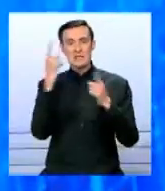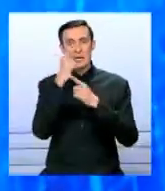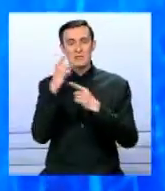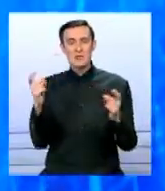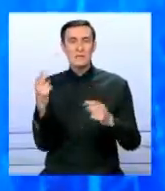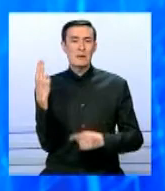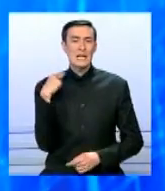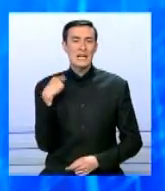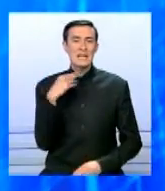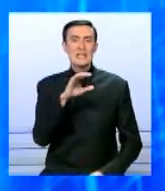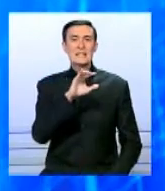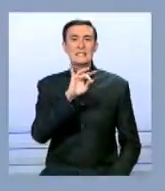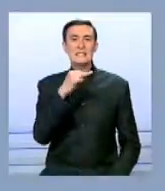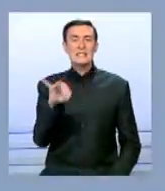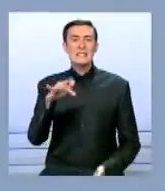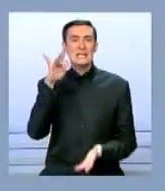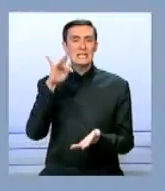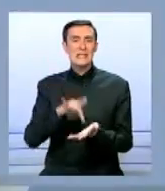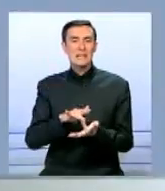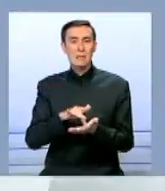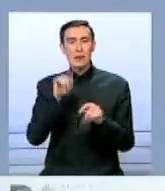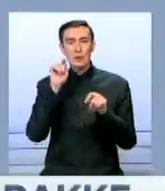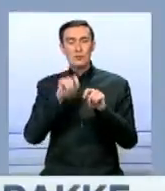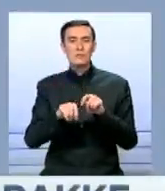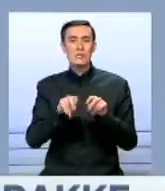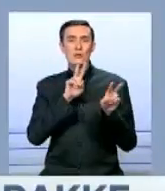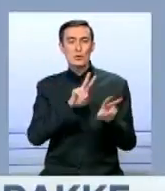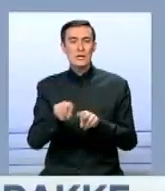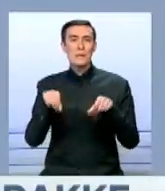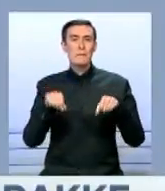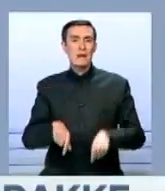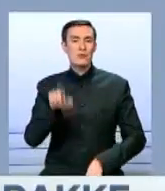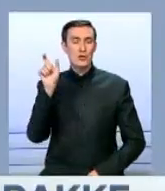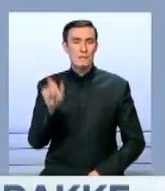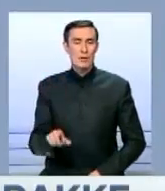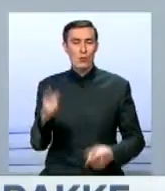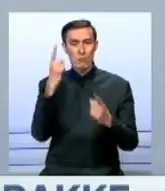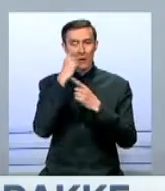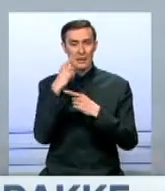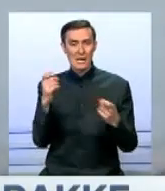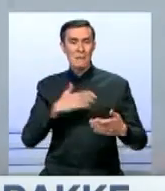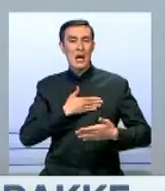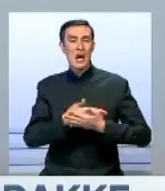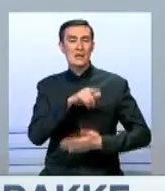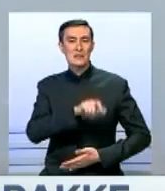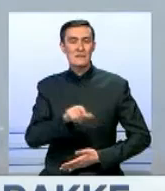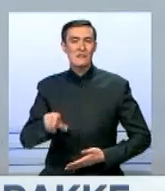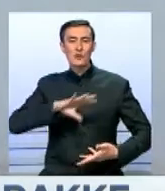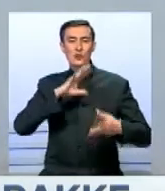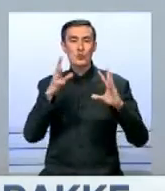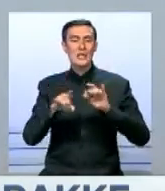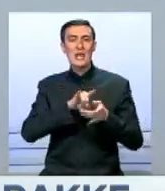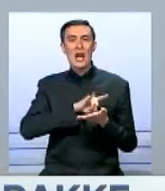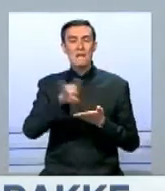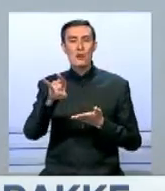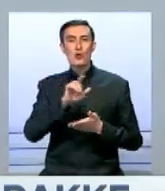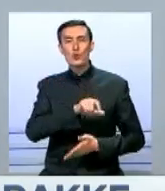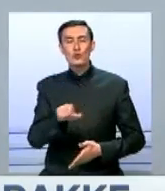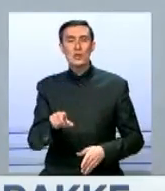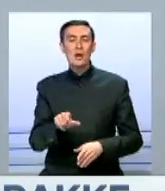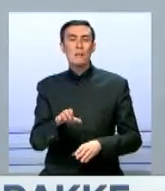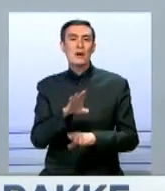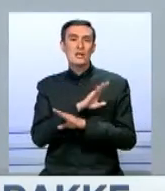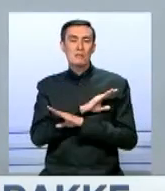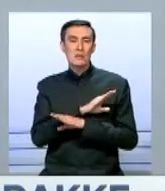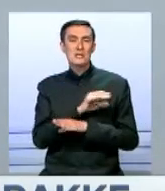базирующийся в Британии сирийский центр мониторинга за соблюдением прав человека. По данным активистов, в результате авиаудара погибли люди, пытавшиеся